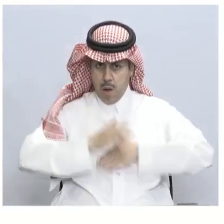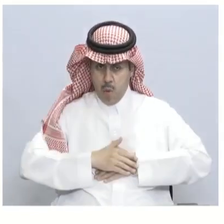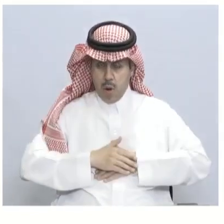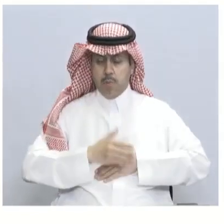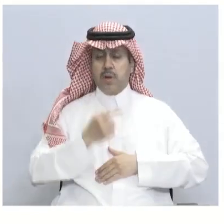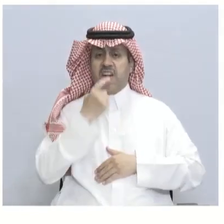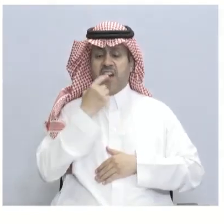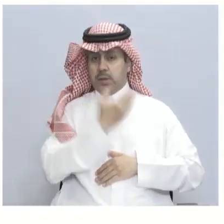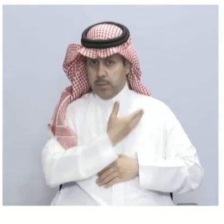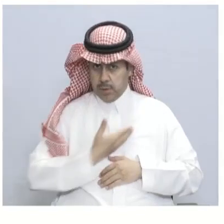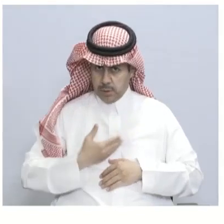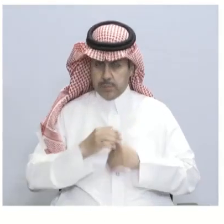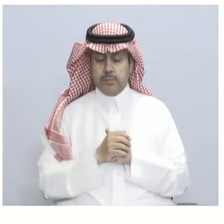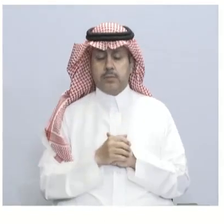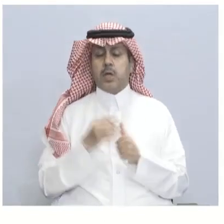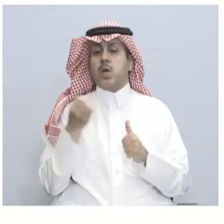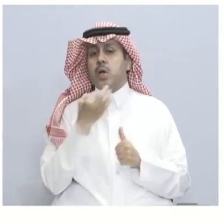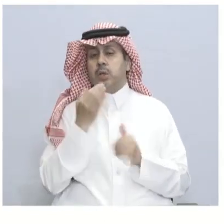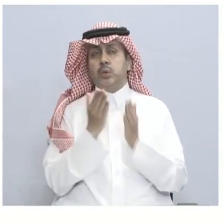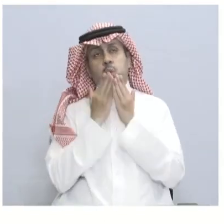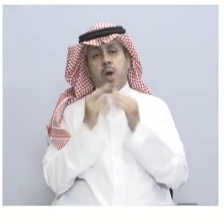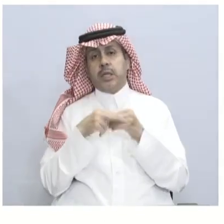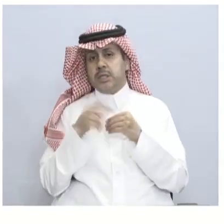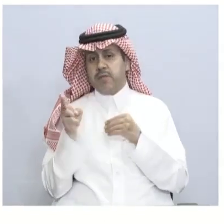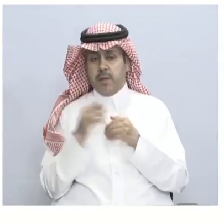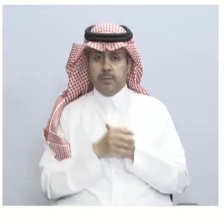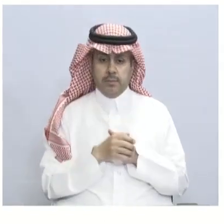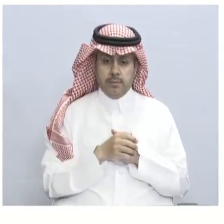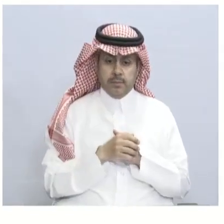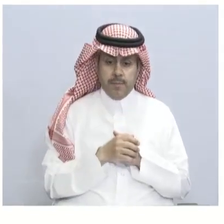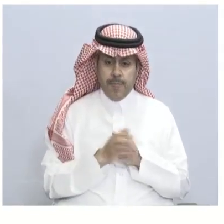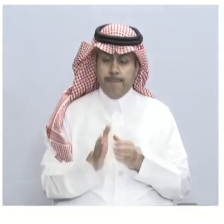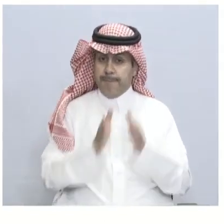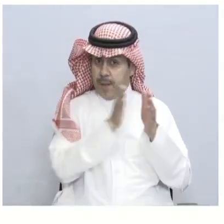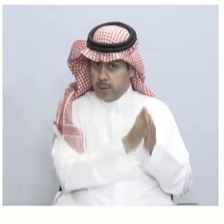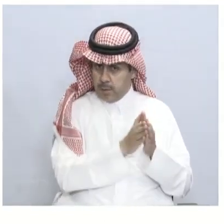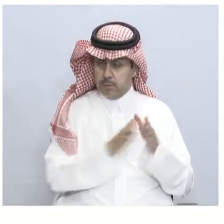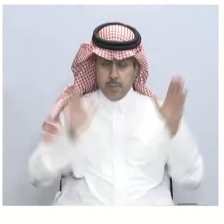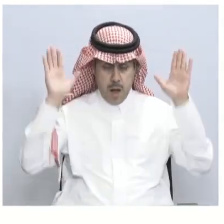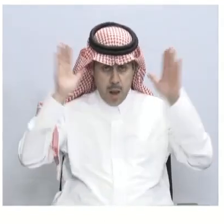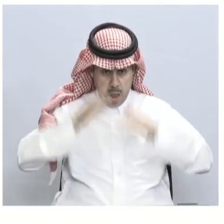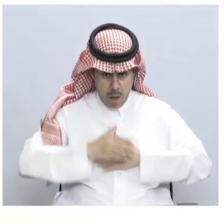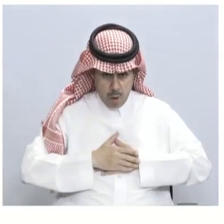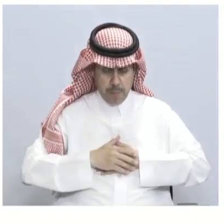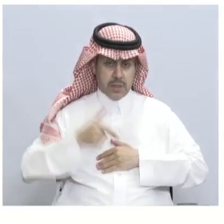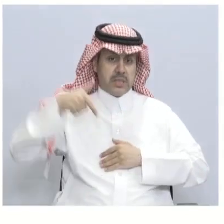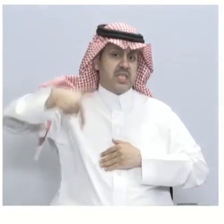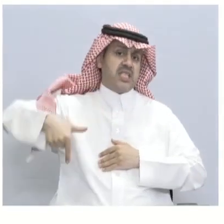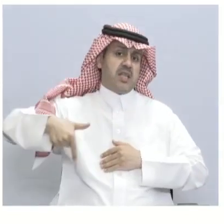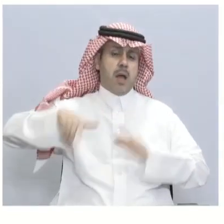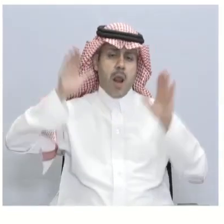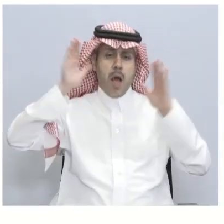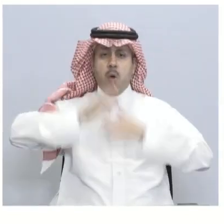ويقرا دعاء الاستفتاح احسنتم بعد ذلك يكبر كم احسنتم سته